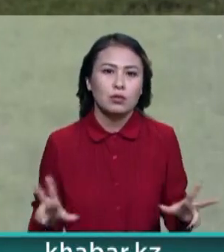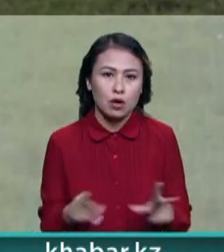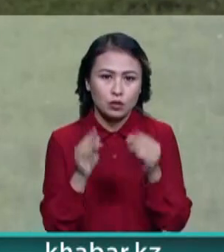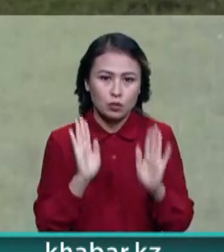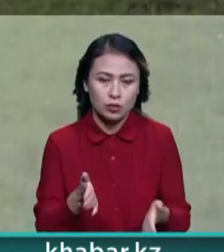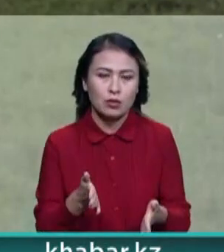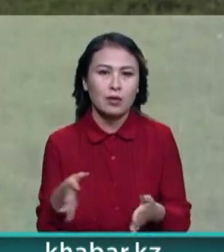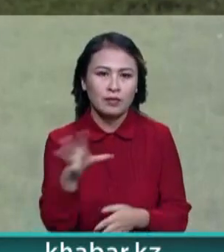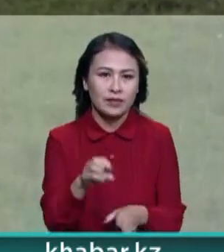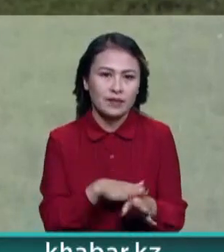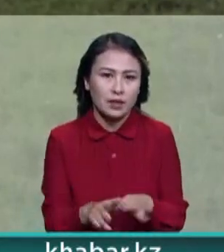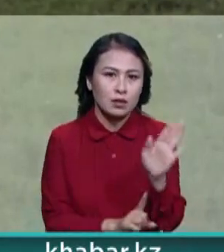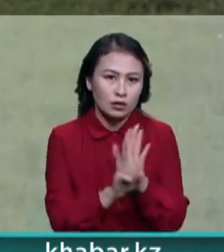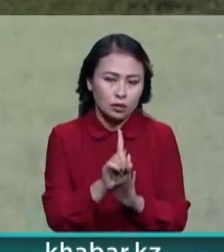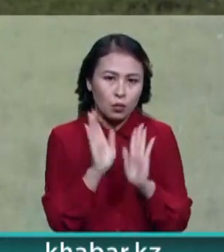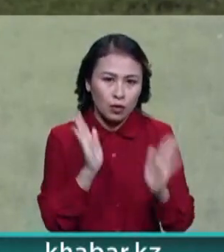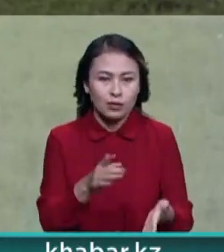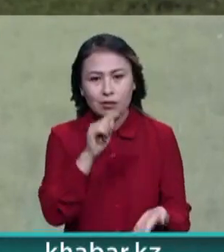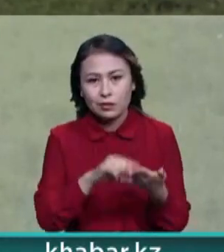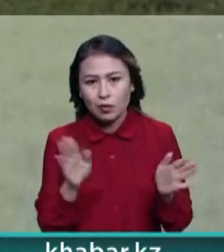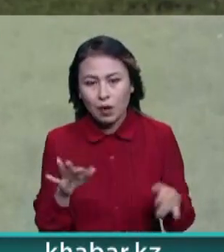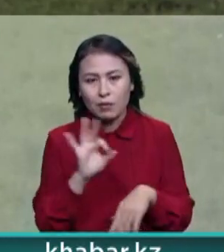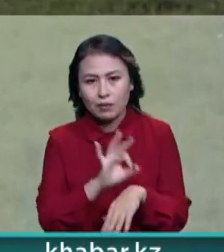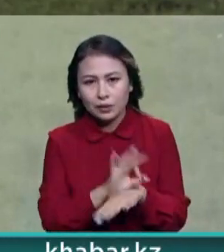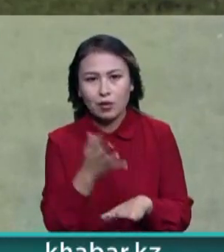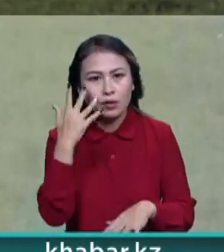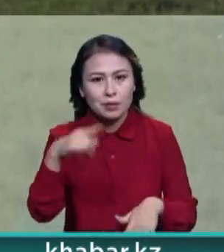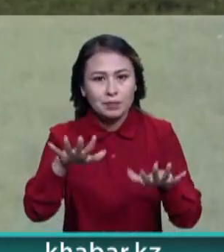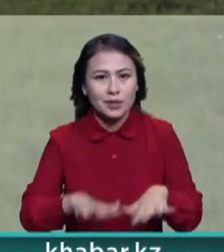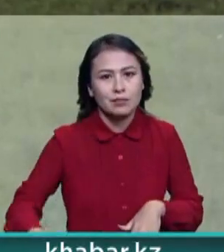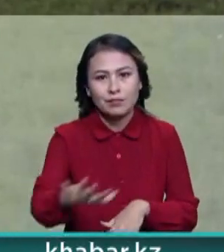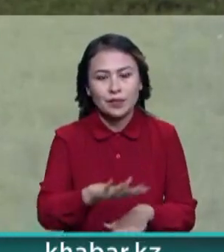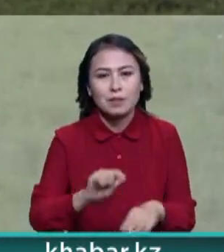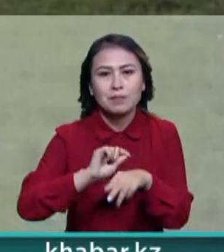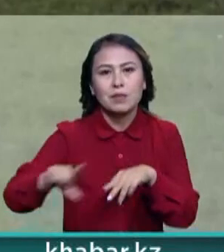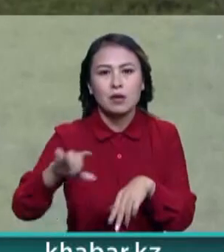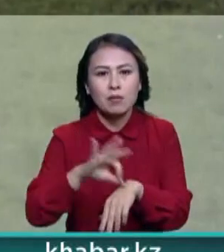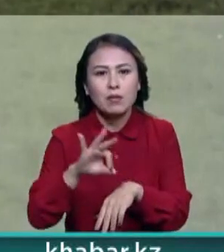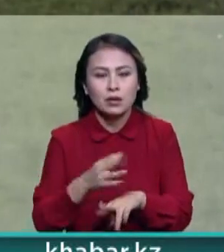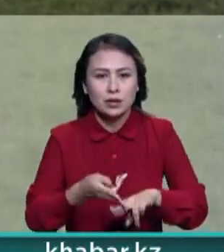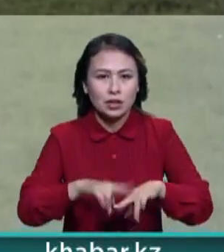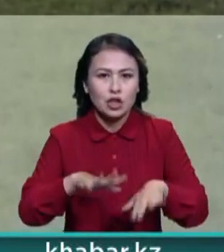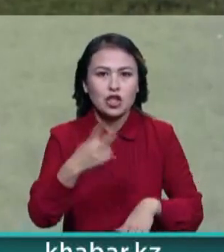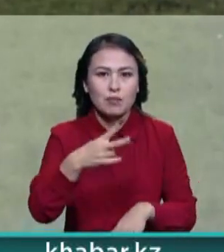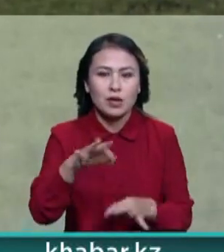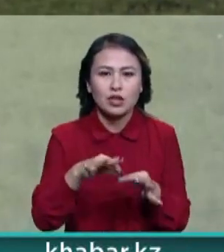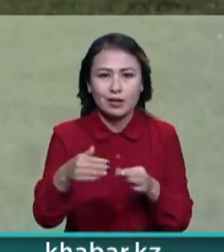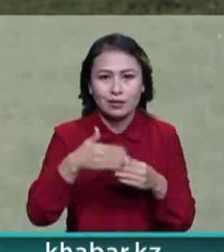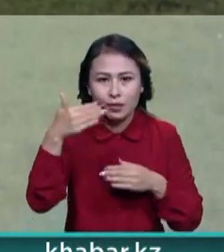басталуы керек. Және бұл шаруалар жаңағы құс тұмауының ошағы табылған елді мекендерден 20 шақырым радиуста, және